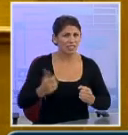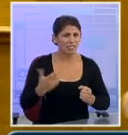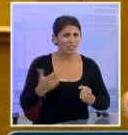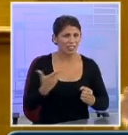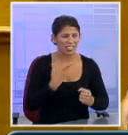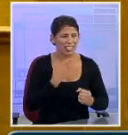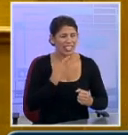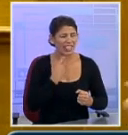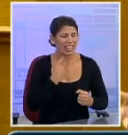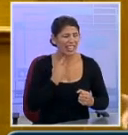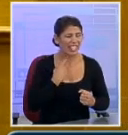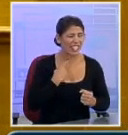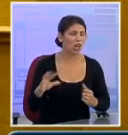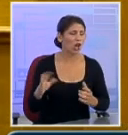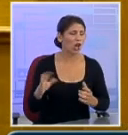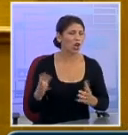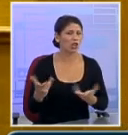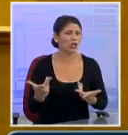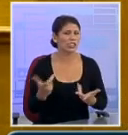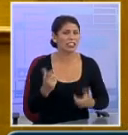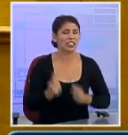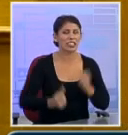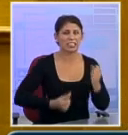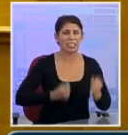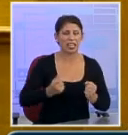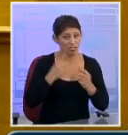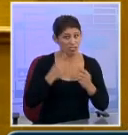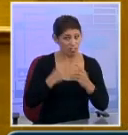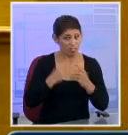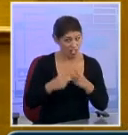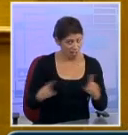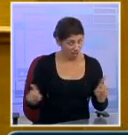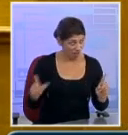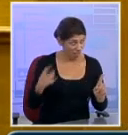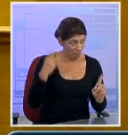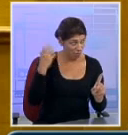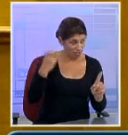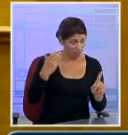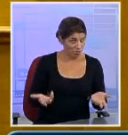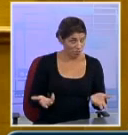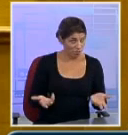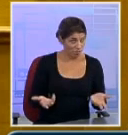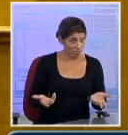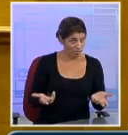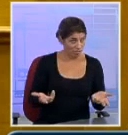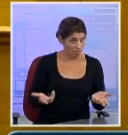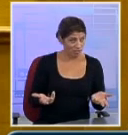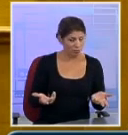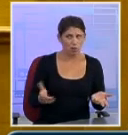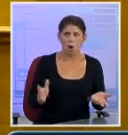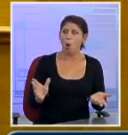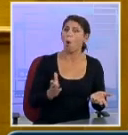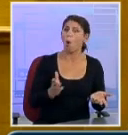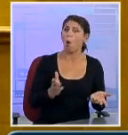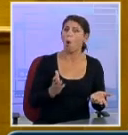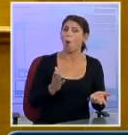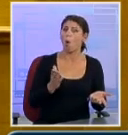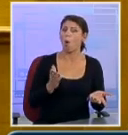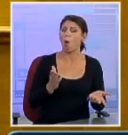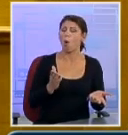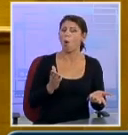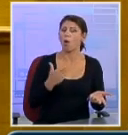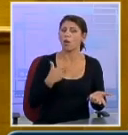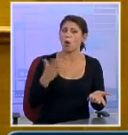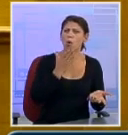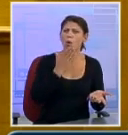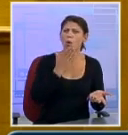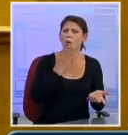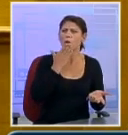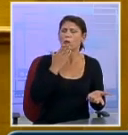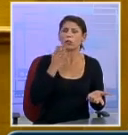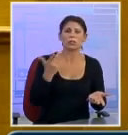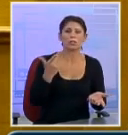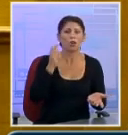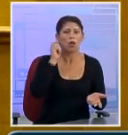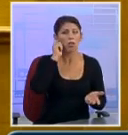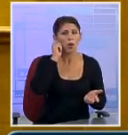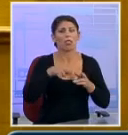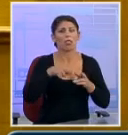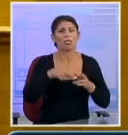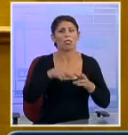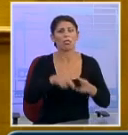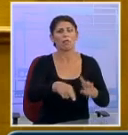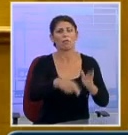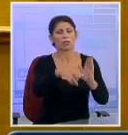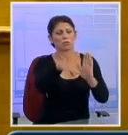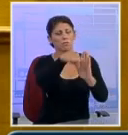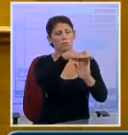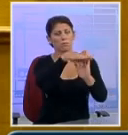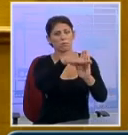μην πείτε επίθετα, λίγοι είναι γνωστοί να σπεί ονόματα. Για να δούμε. Να δούμε ποιοι είναι. Φαντάσματα